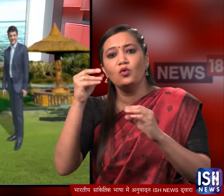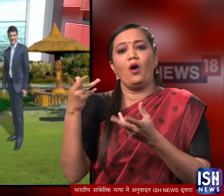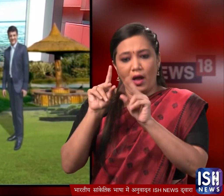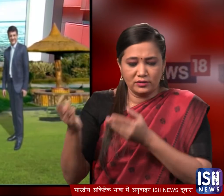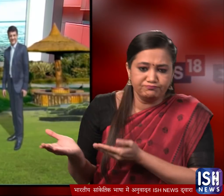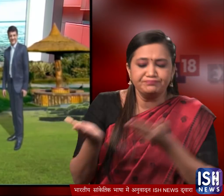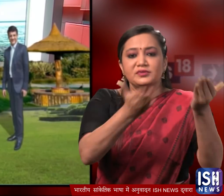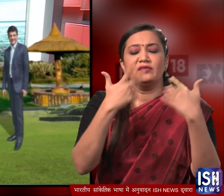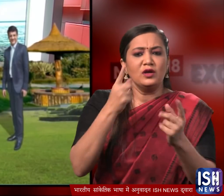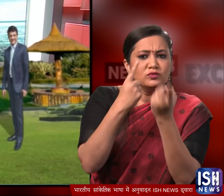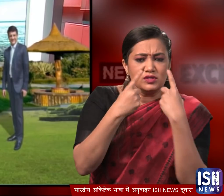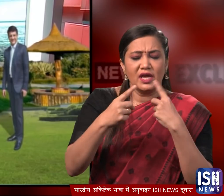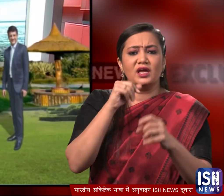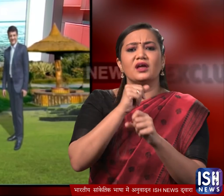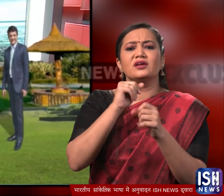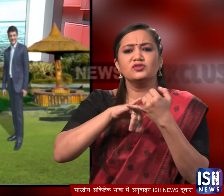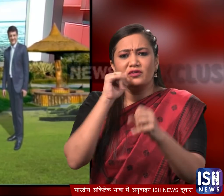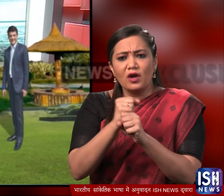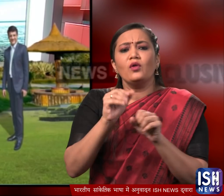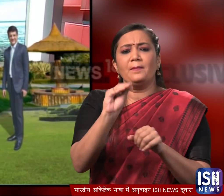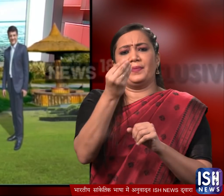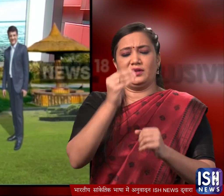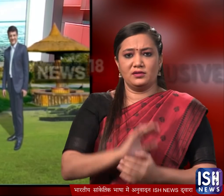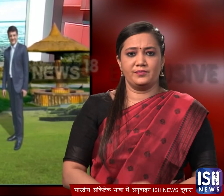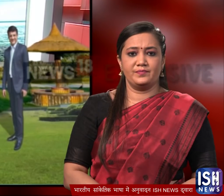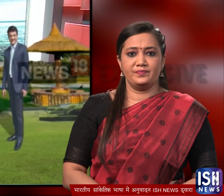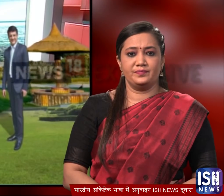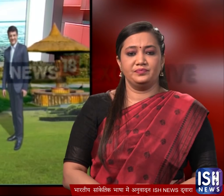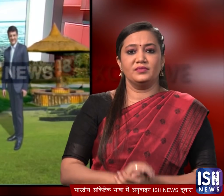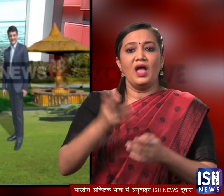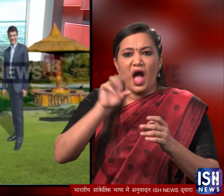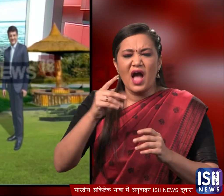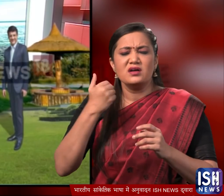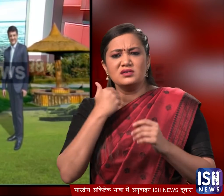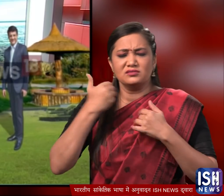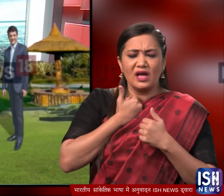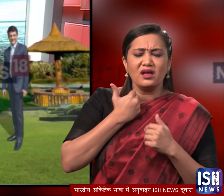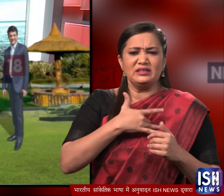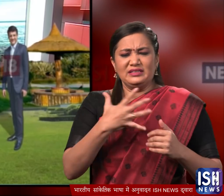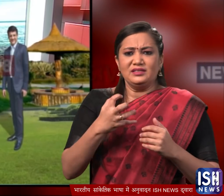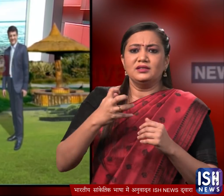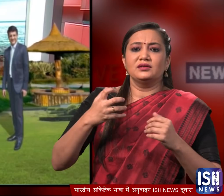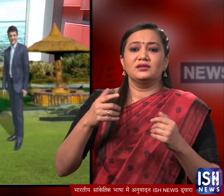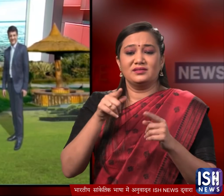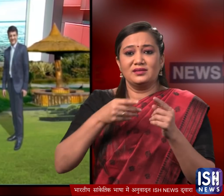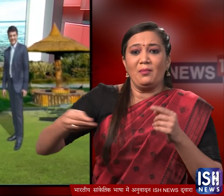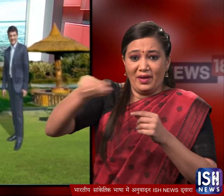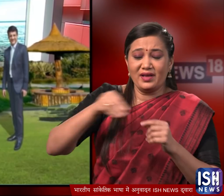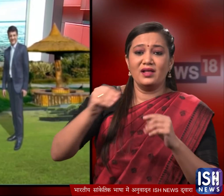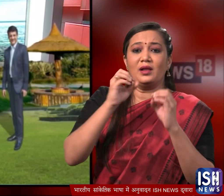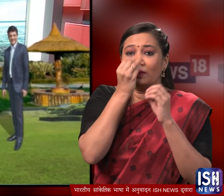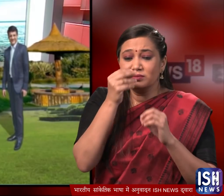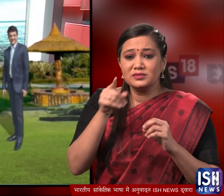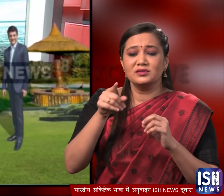गया, जहां डॉक्टरों ने मेडिकल जांच के बाद गांगुली की तबीयत ठीक बताई। सौरव गांगुली की तबीयत बिगड़ने की खबर मिलते ही